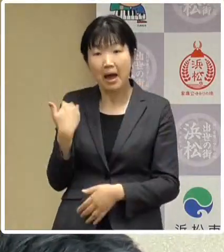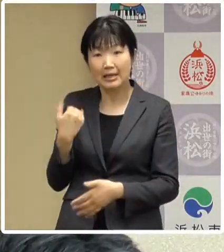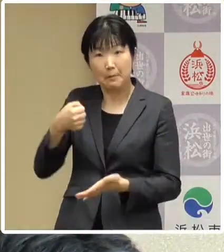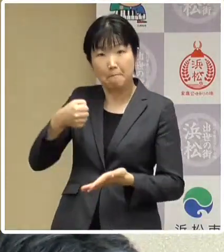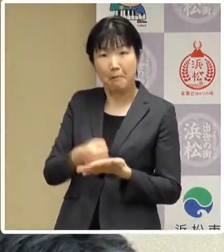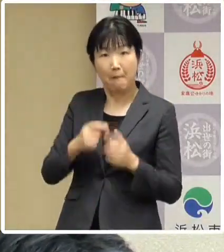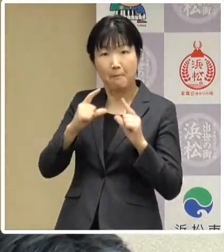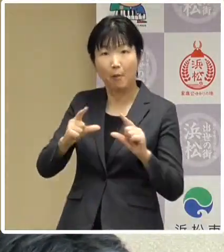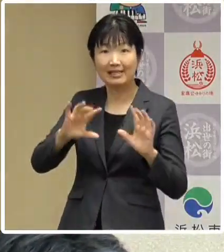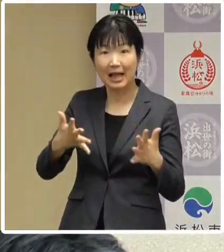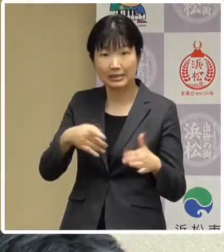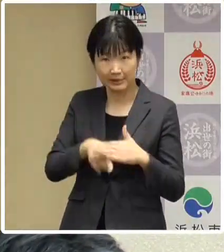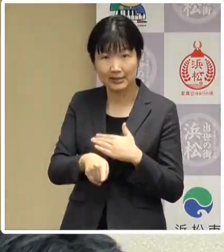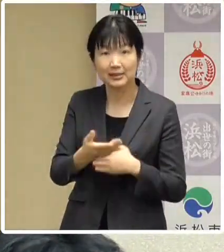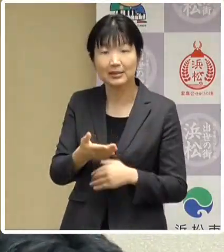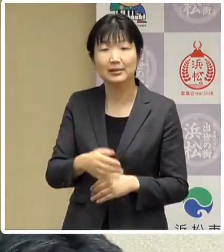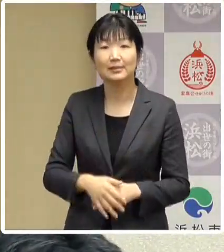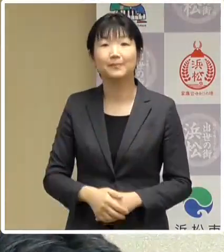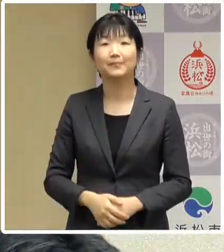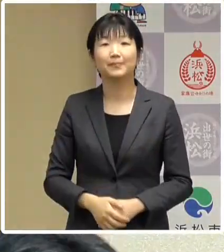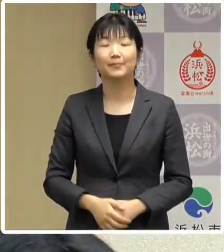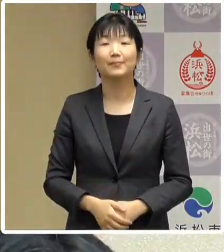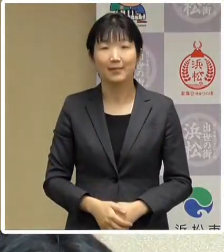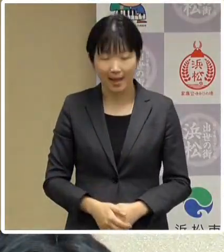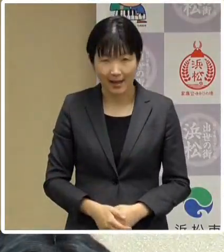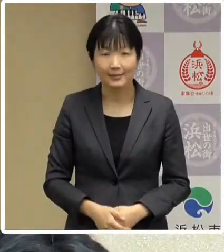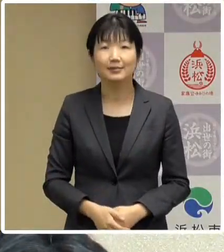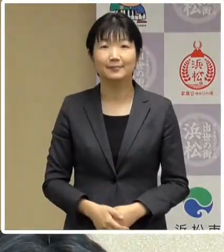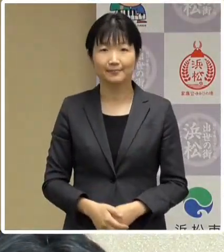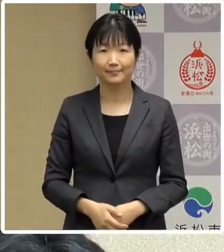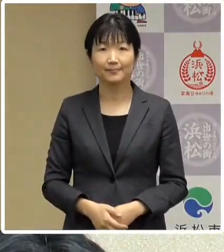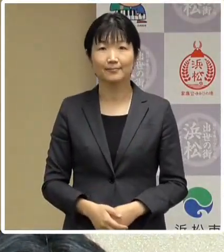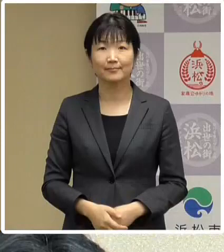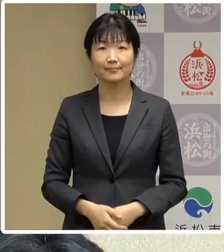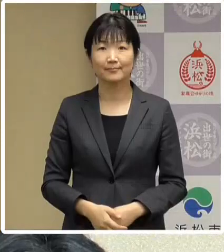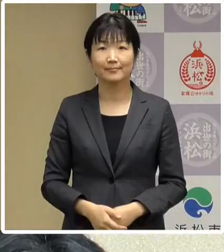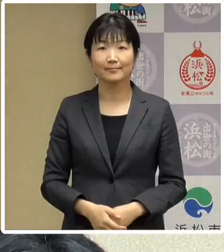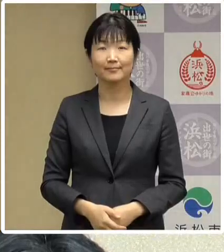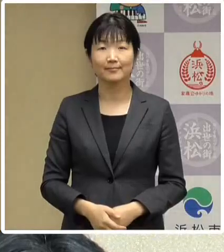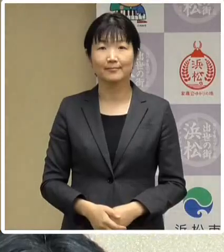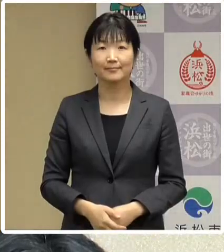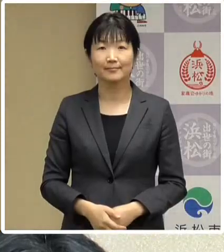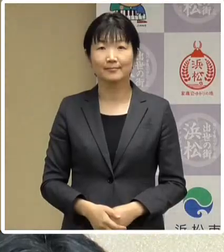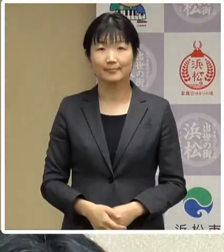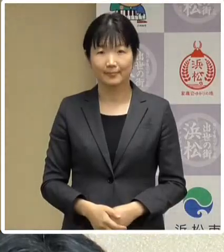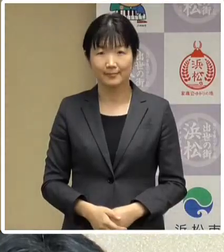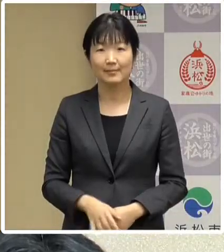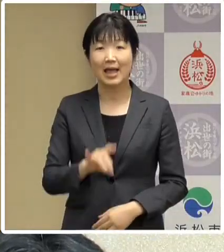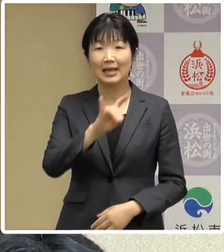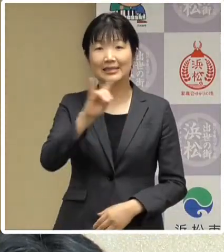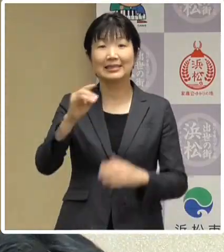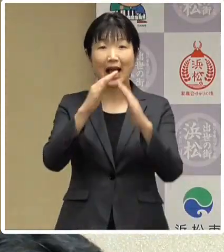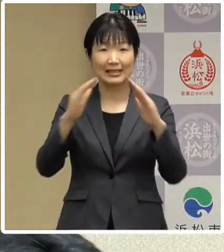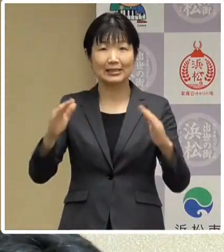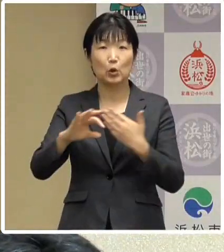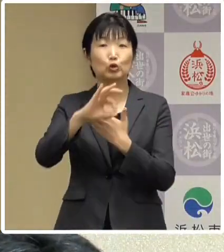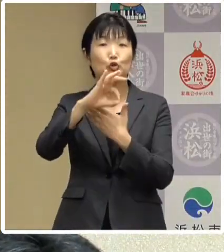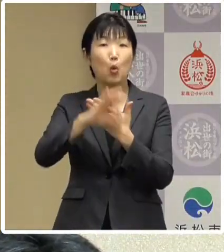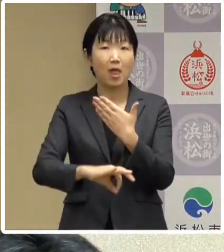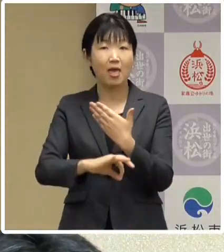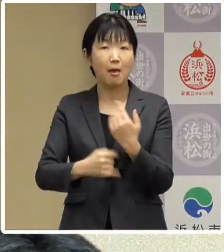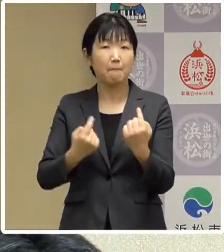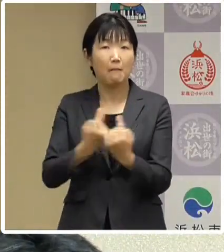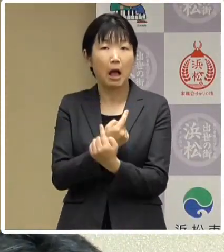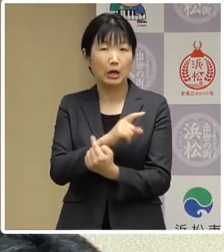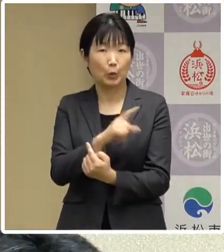。 ありがとうございます。はい、これ議会に対しての条例改正とかそういった手